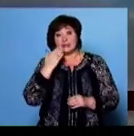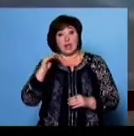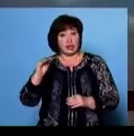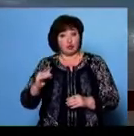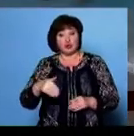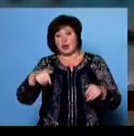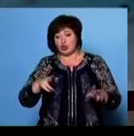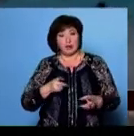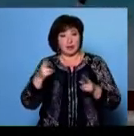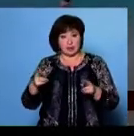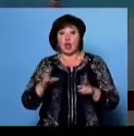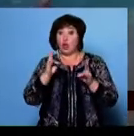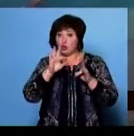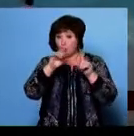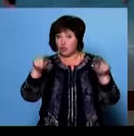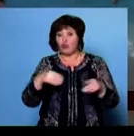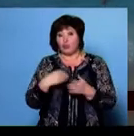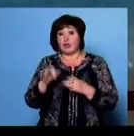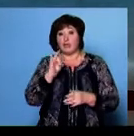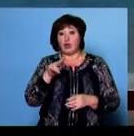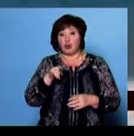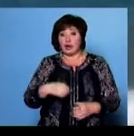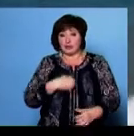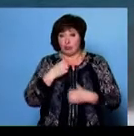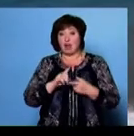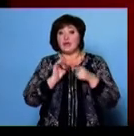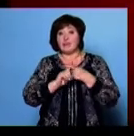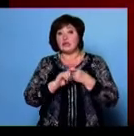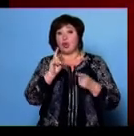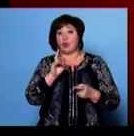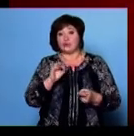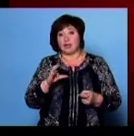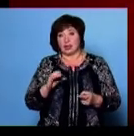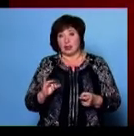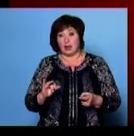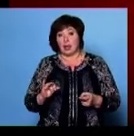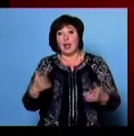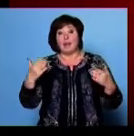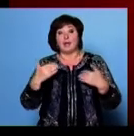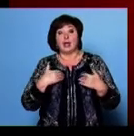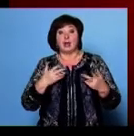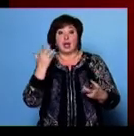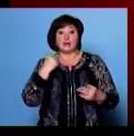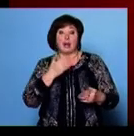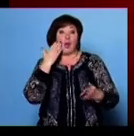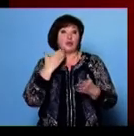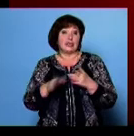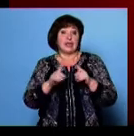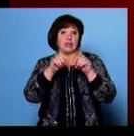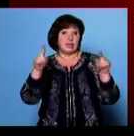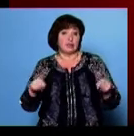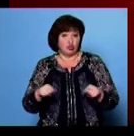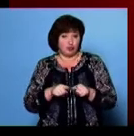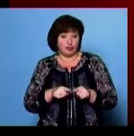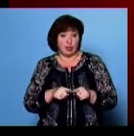не ездить, хотя путевку купила еще в июле. Испугалась вируса Коксаки. Раз мы боимся, мы как бы обратились в турагентство, где покупала